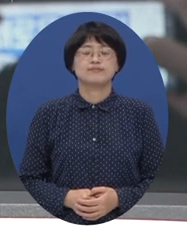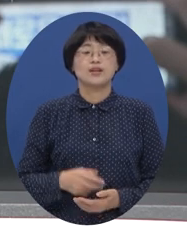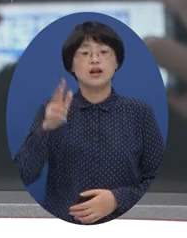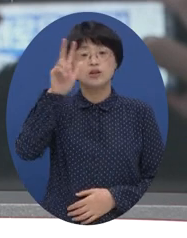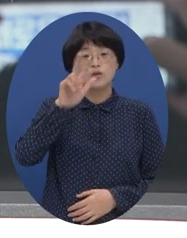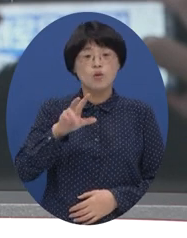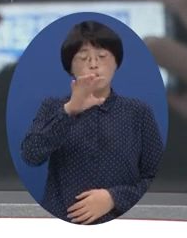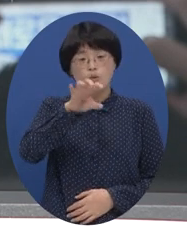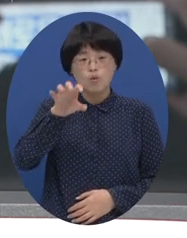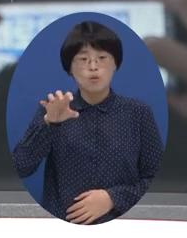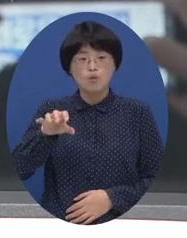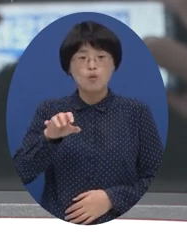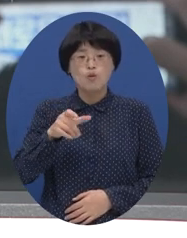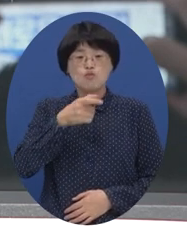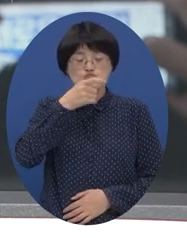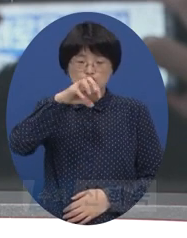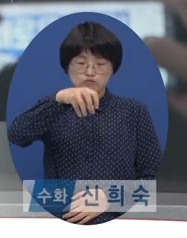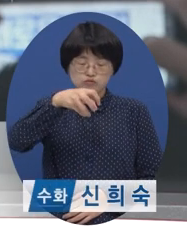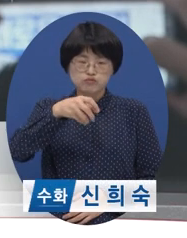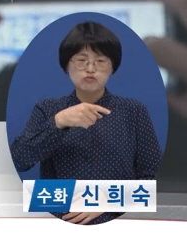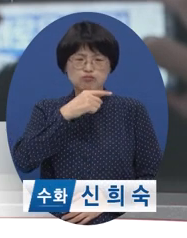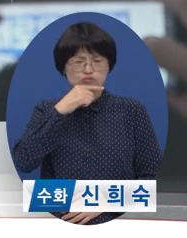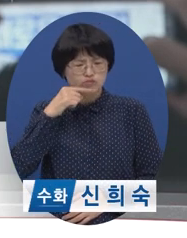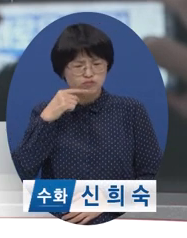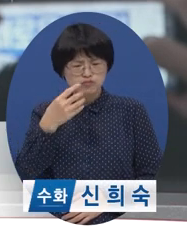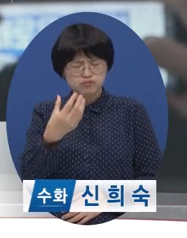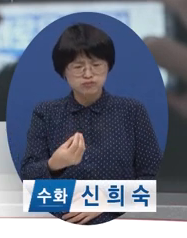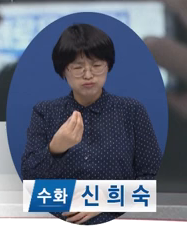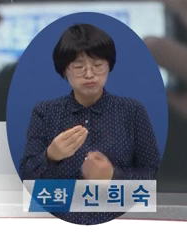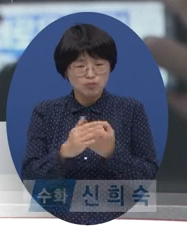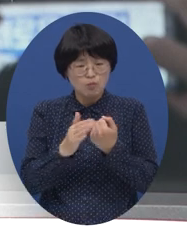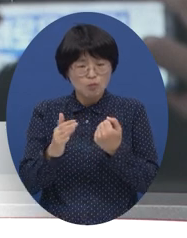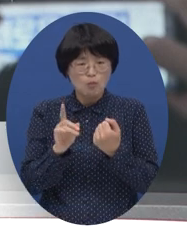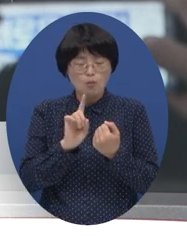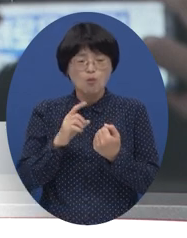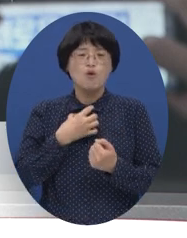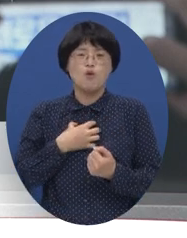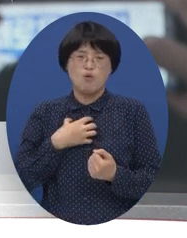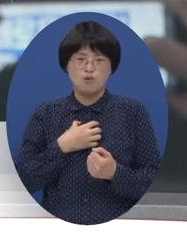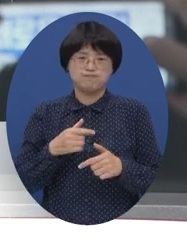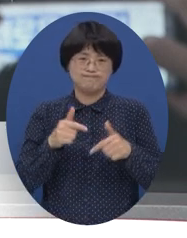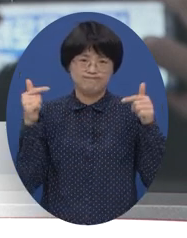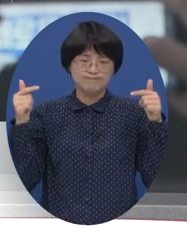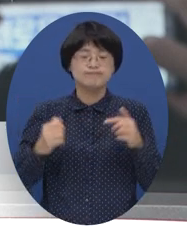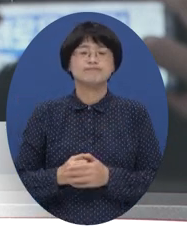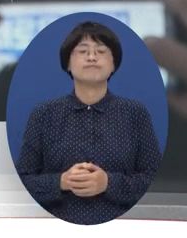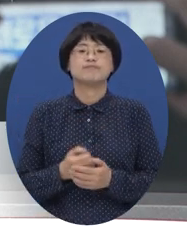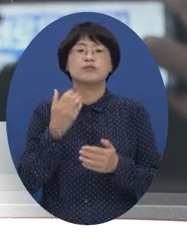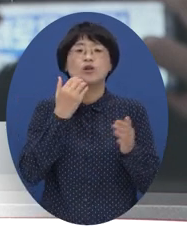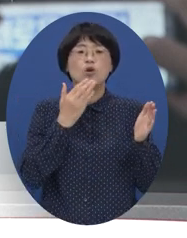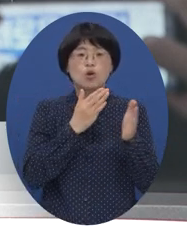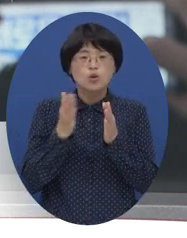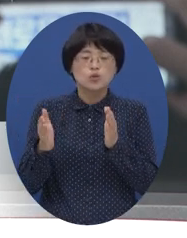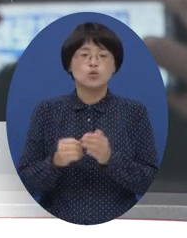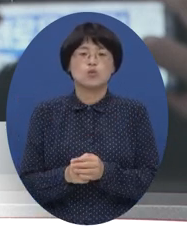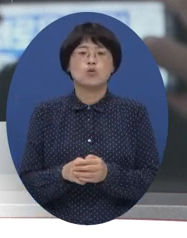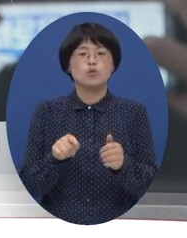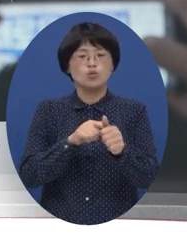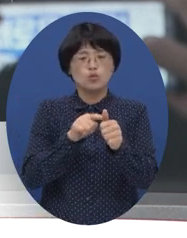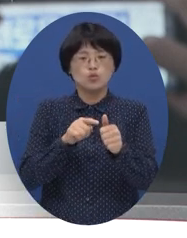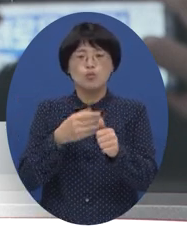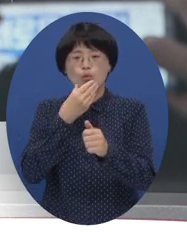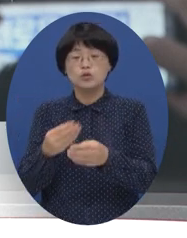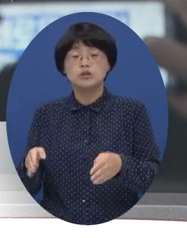전국 곳곳에서 붉은 수돗물 사태가 벌어지면서 먹는 물에 대한 걱정과 관심이 커지고 있는데요. 경기도가 도내 교육과